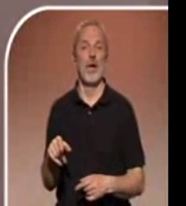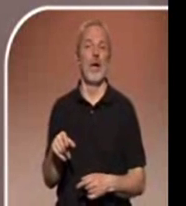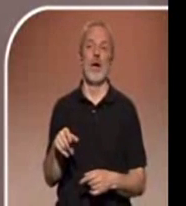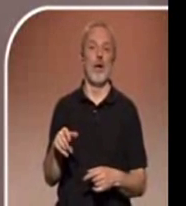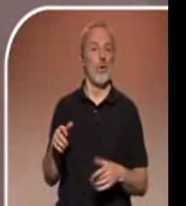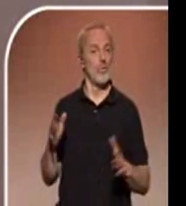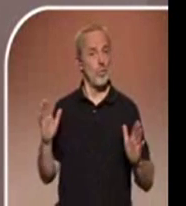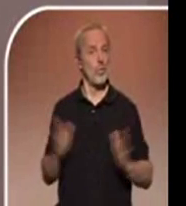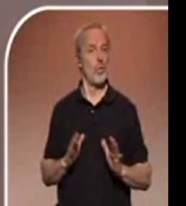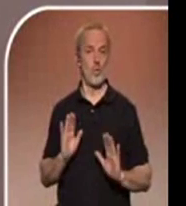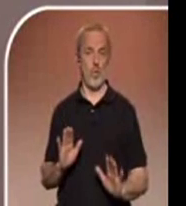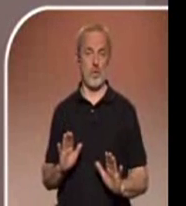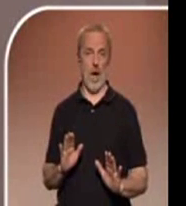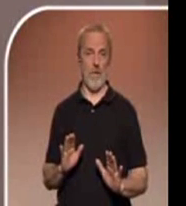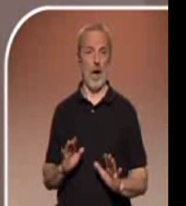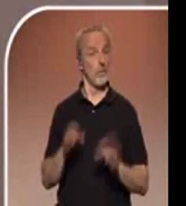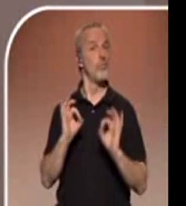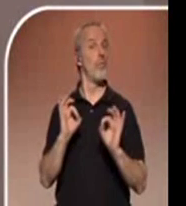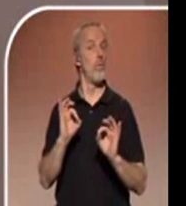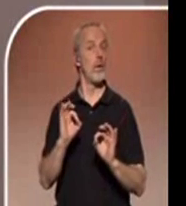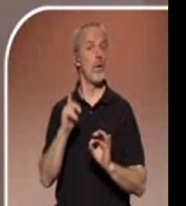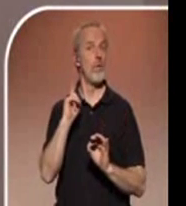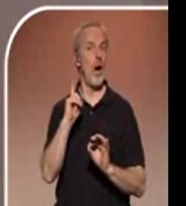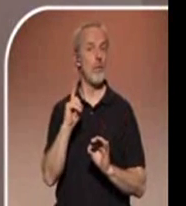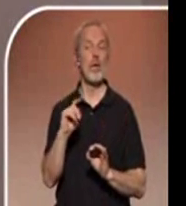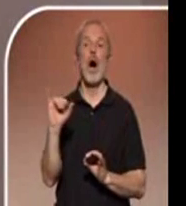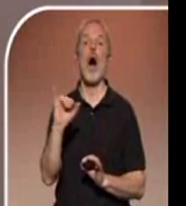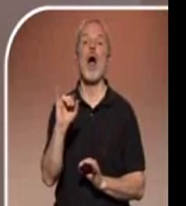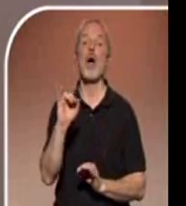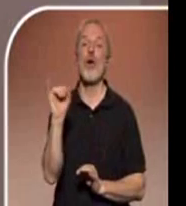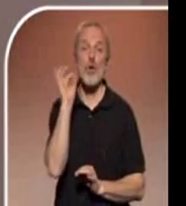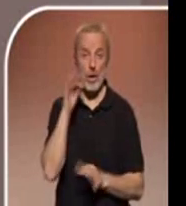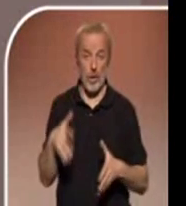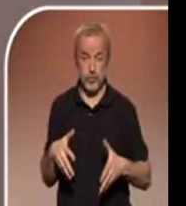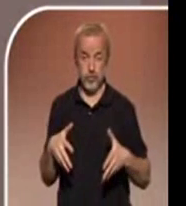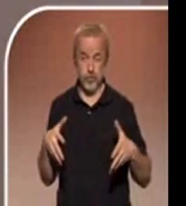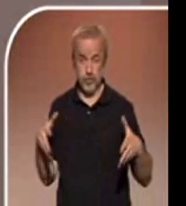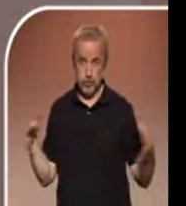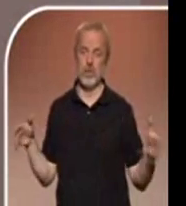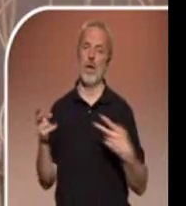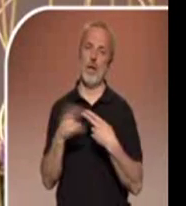hmotnosti, a to je také jeden ze tedy podstatných rizikových faktorů pro trombózu.